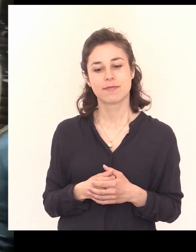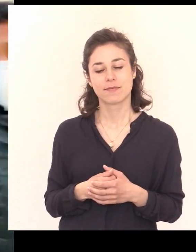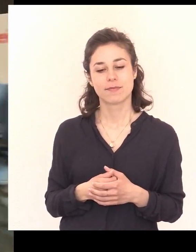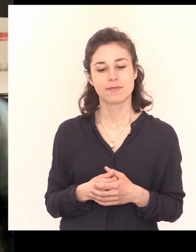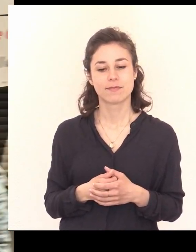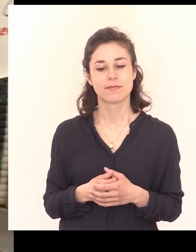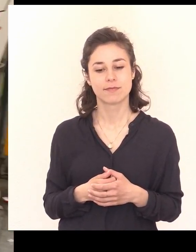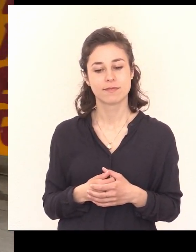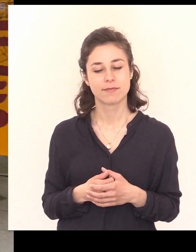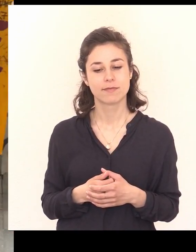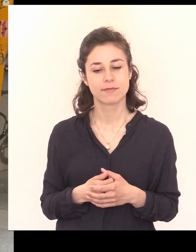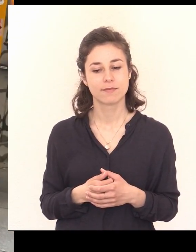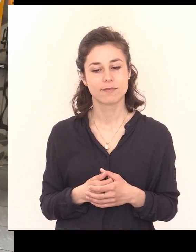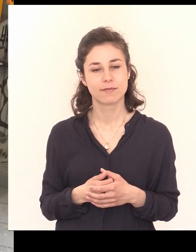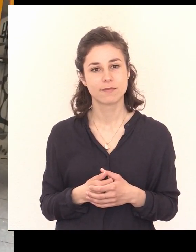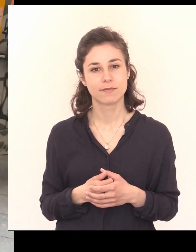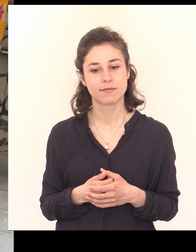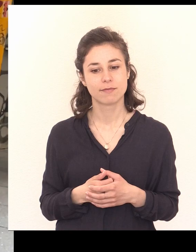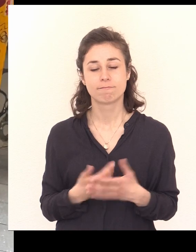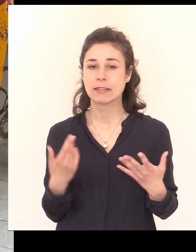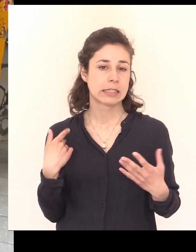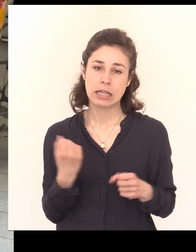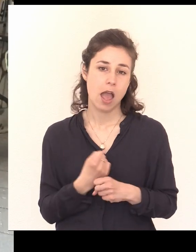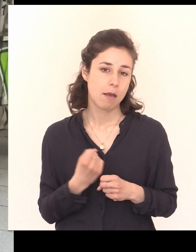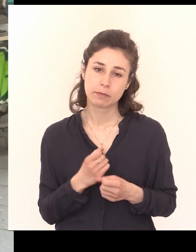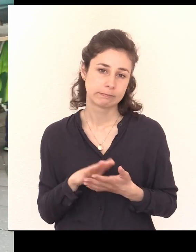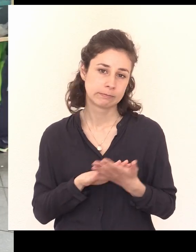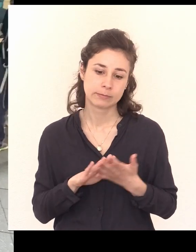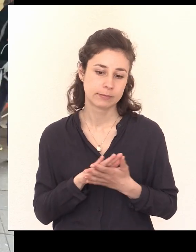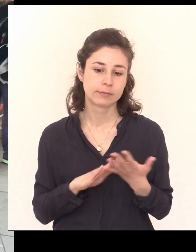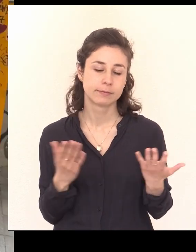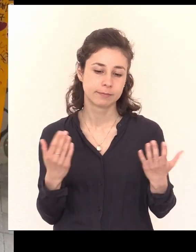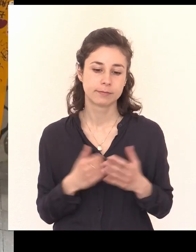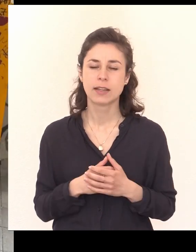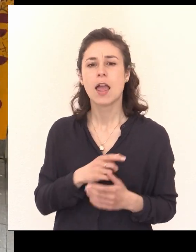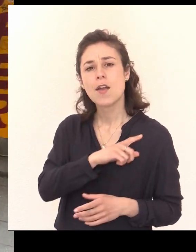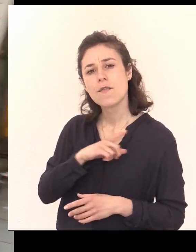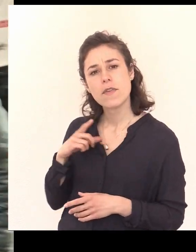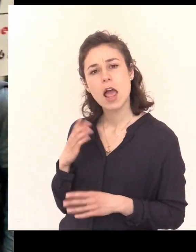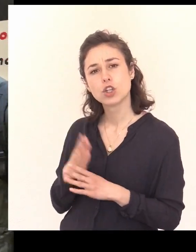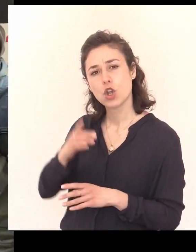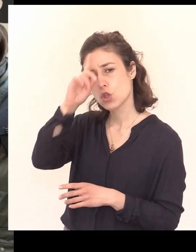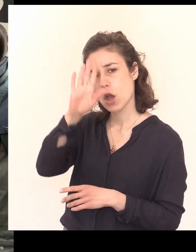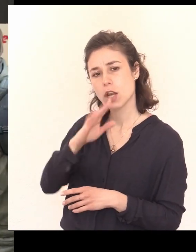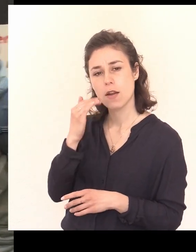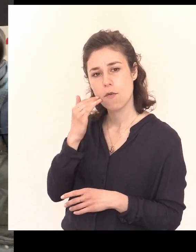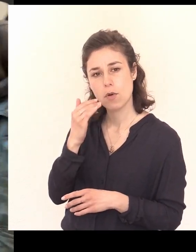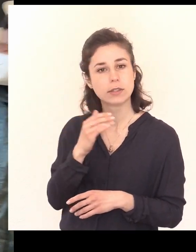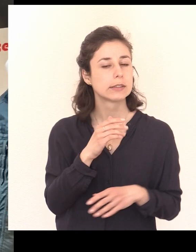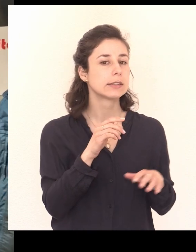Ich lebe noch aufs Kreuz und hier ist keine Arbeit. Ich bin Bulgarisch. Wie lange lebst du in